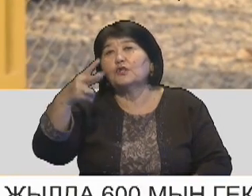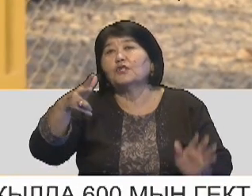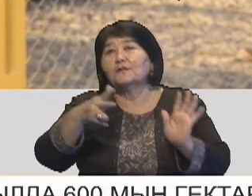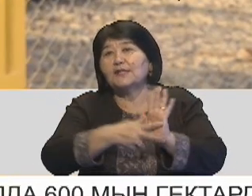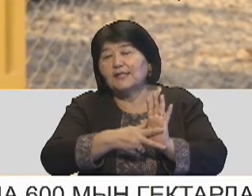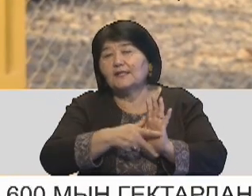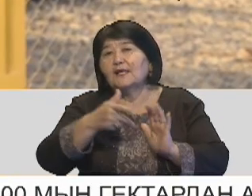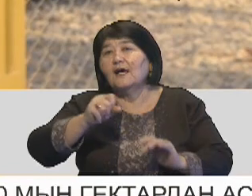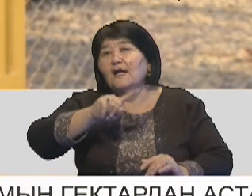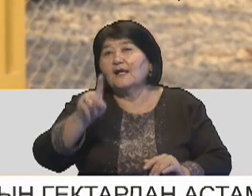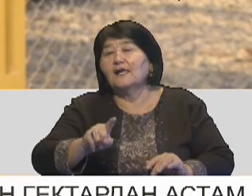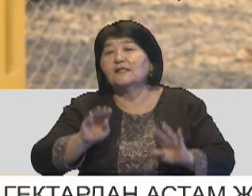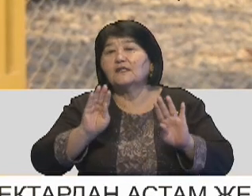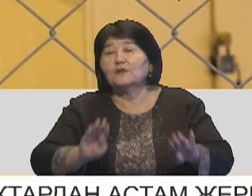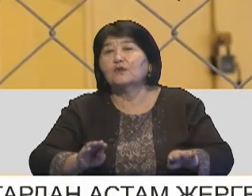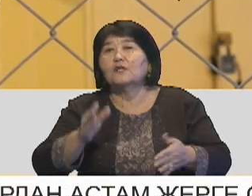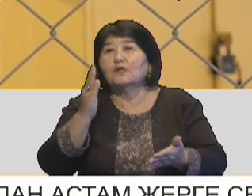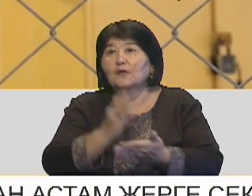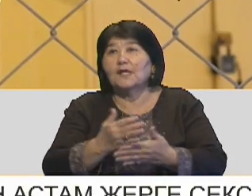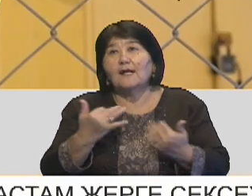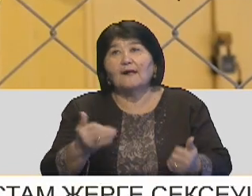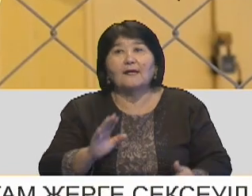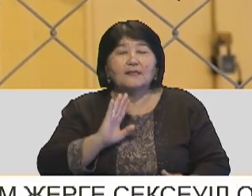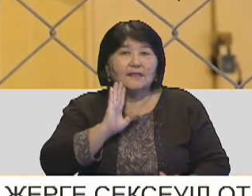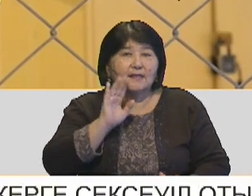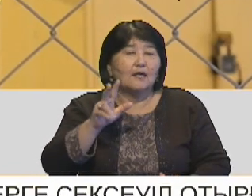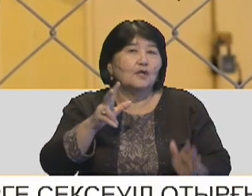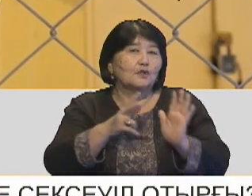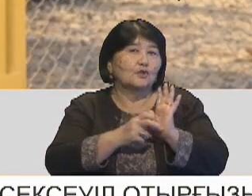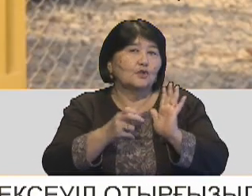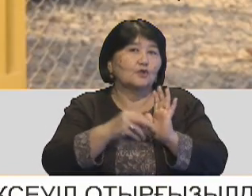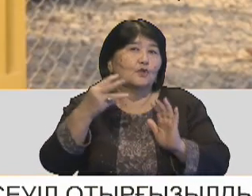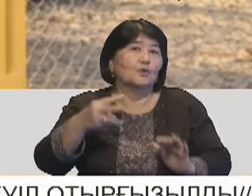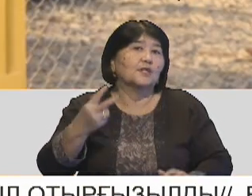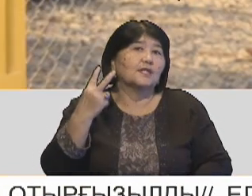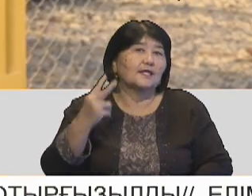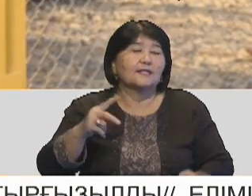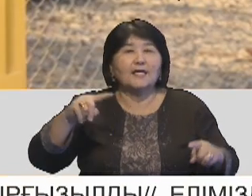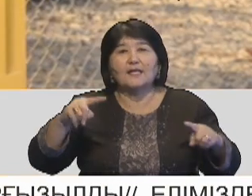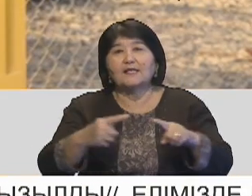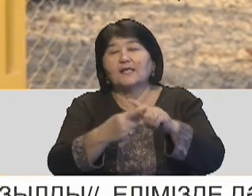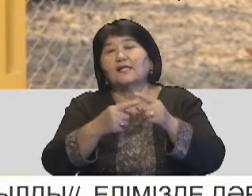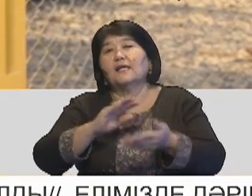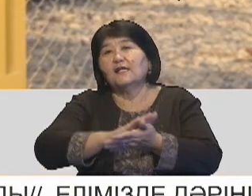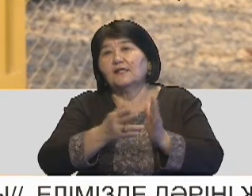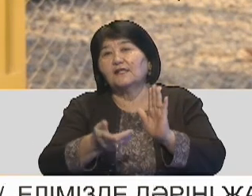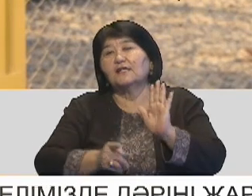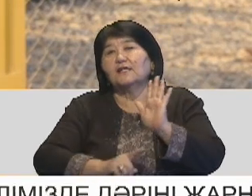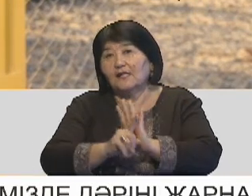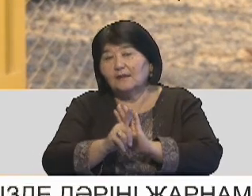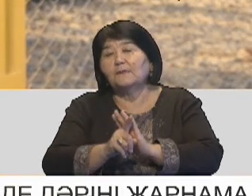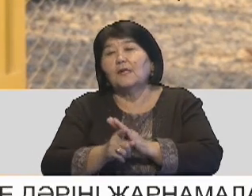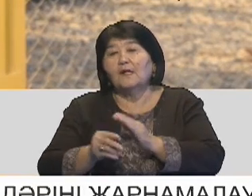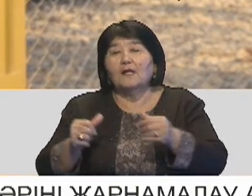газ нүктелер шығарылған болатын болса, қазіргі таңда оның 800-дағы 32-сі техникалық шарт алып газ қосуға дайын деген сөз.